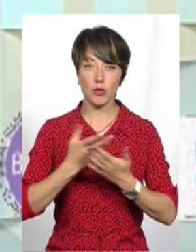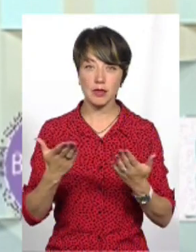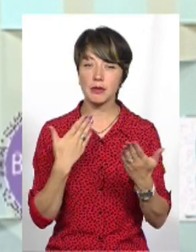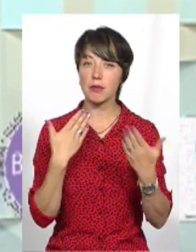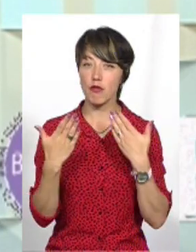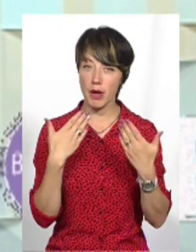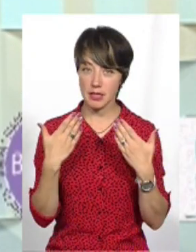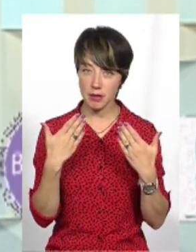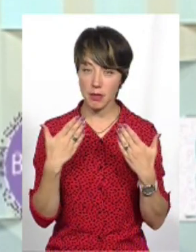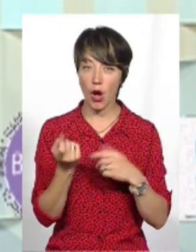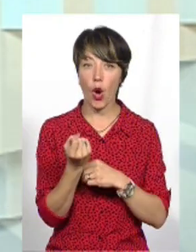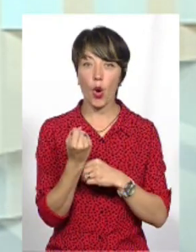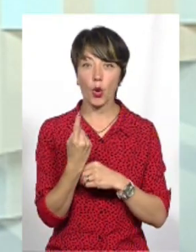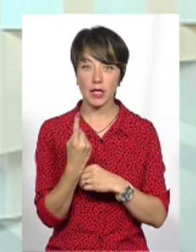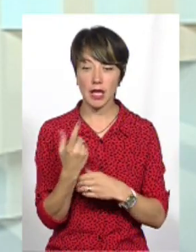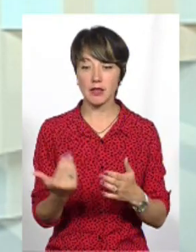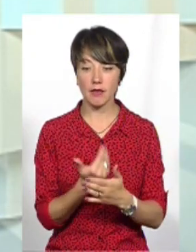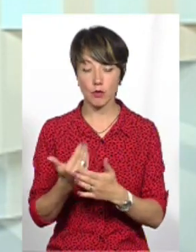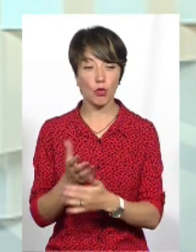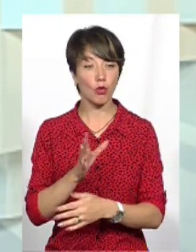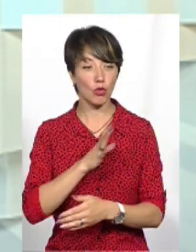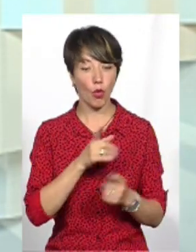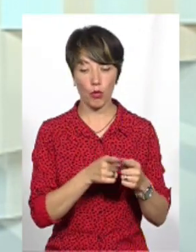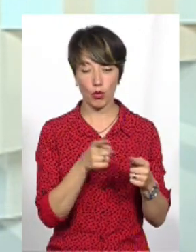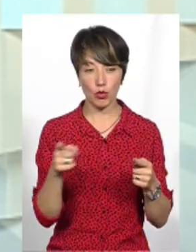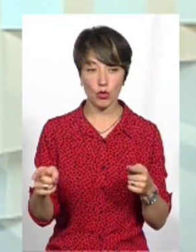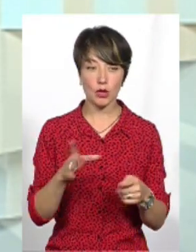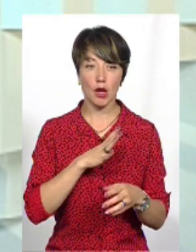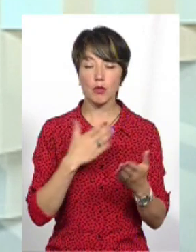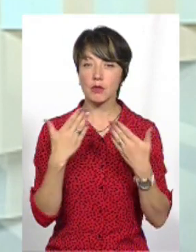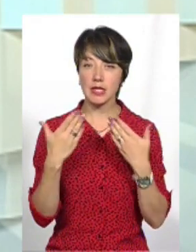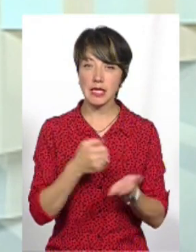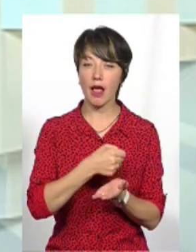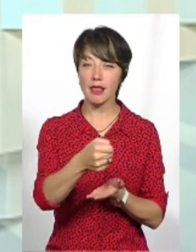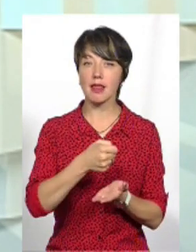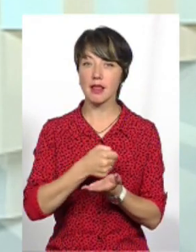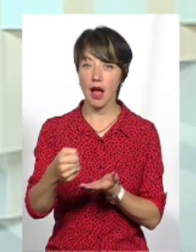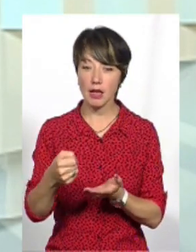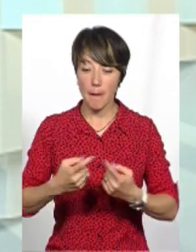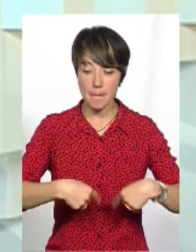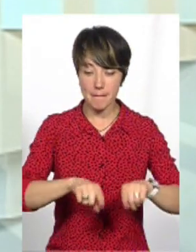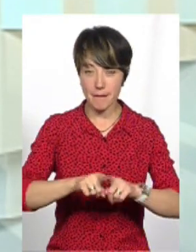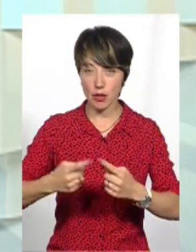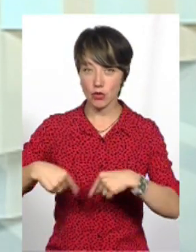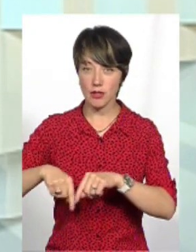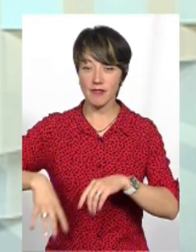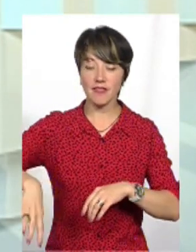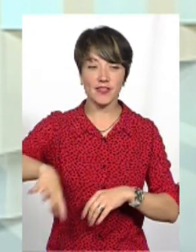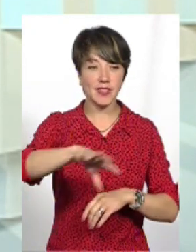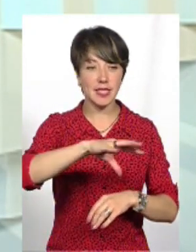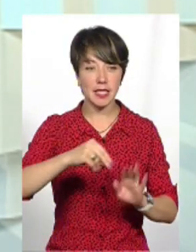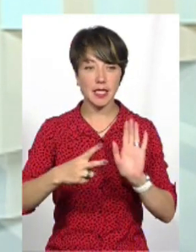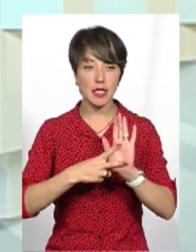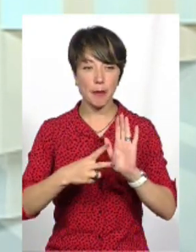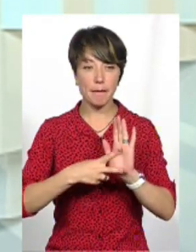публічними співбесідами. 11 випусків було, впродовж яких ми поспілкувалися із кандидатами-мажоритарниками від усіх